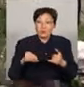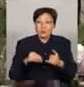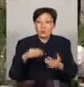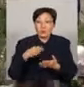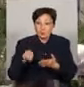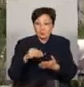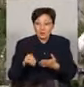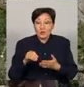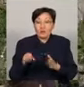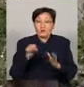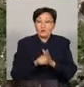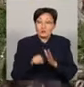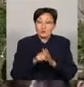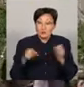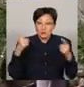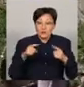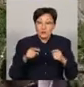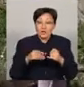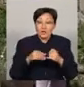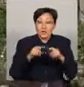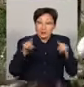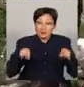bildik. Alğan kezde kartada jol körsetken